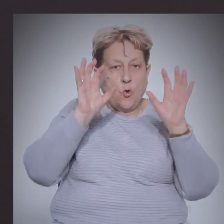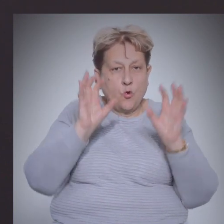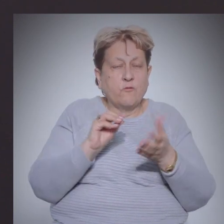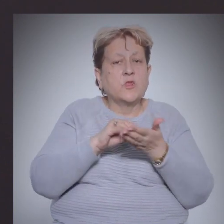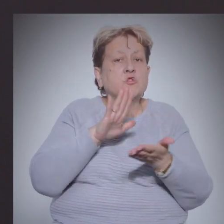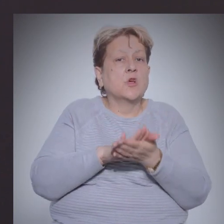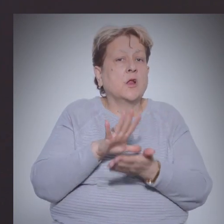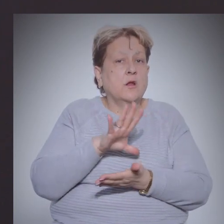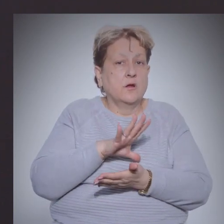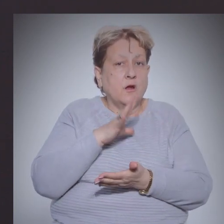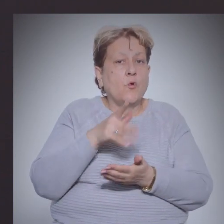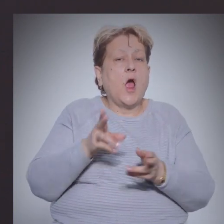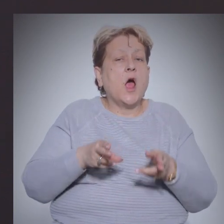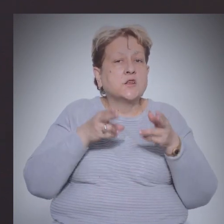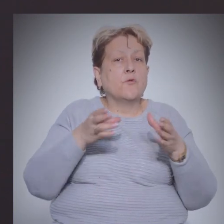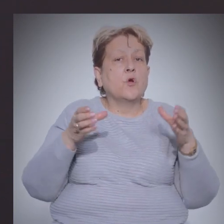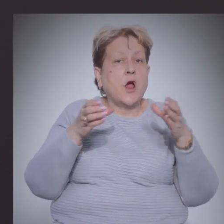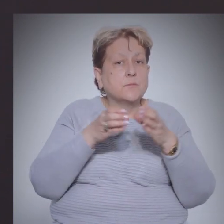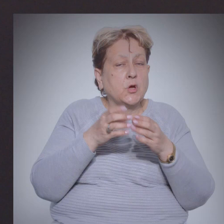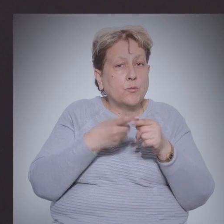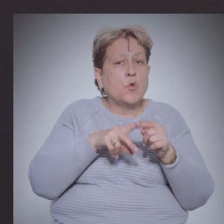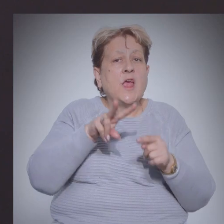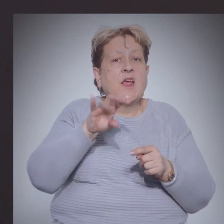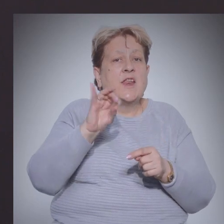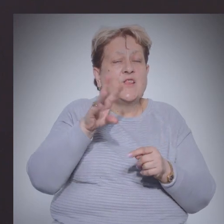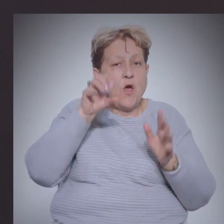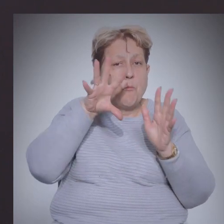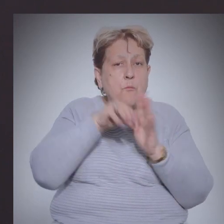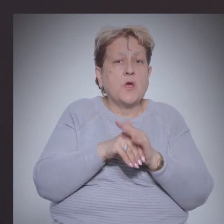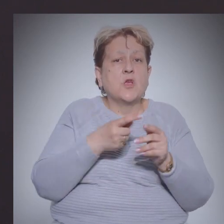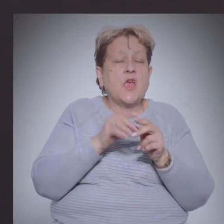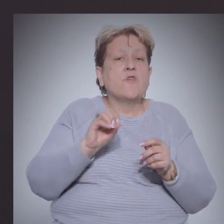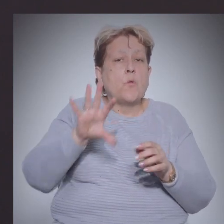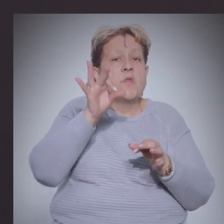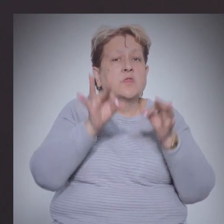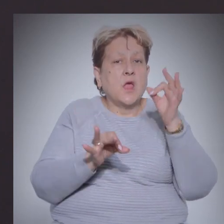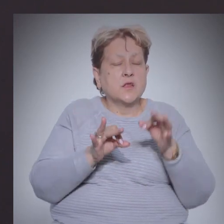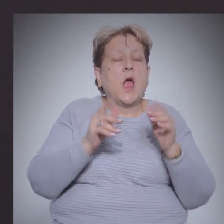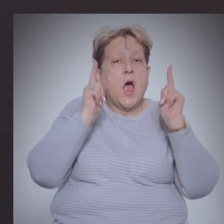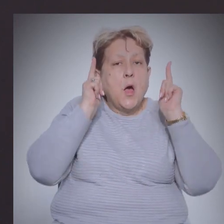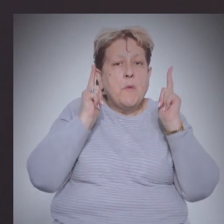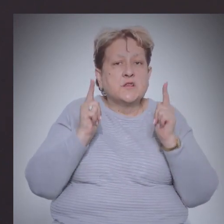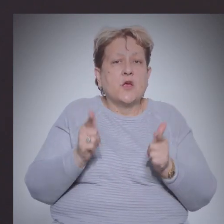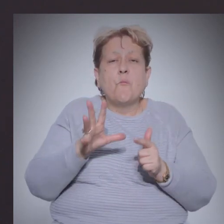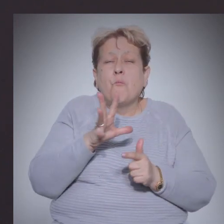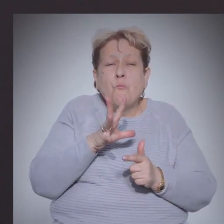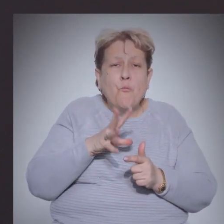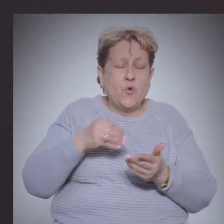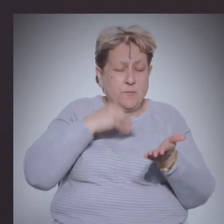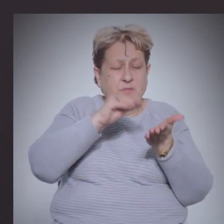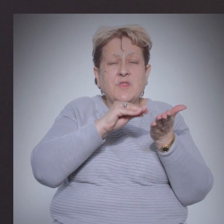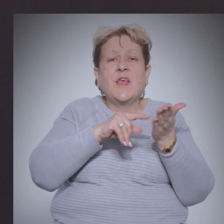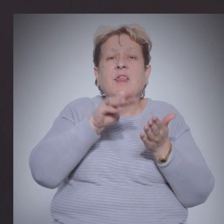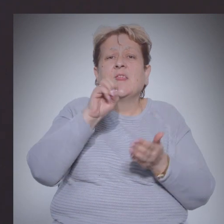ընդունել էր որենք, նշել էր, որ դա հանցավոր կազմակերպություն է լիտվայում և այլ, եվ այլ են։ Եվ եվրոպական դատարանը համաձայն էլով,